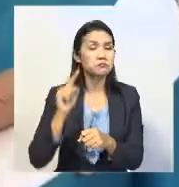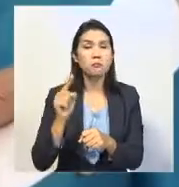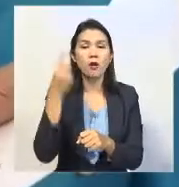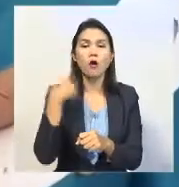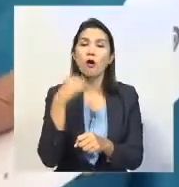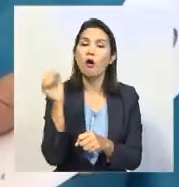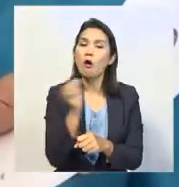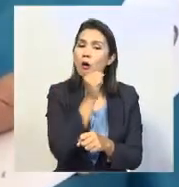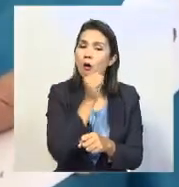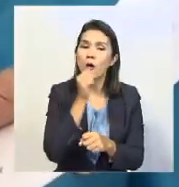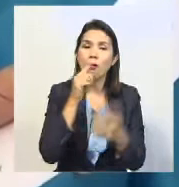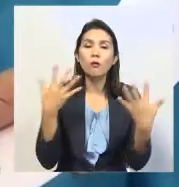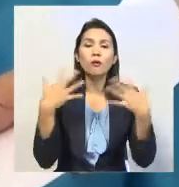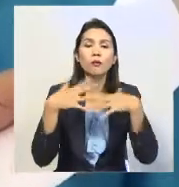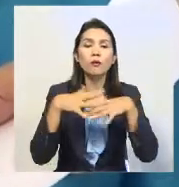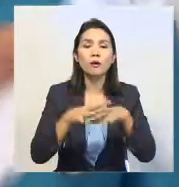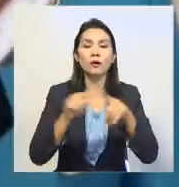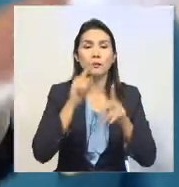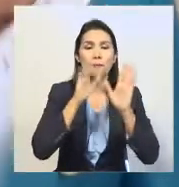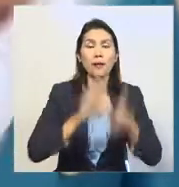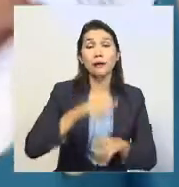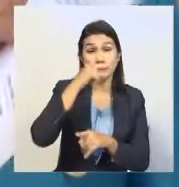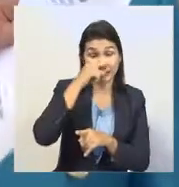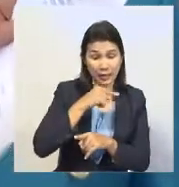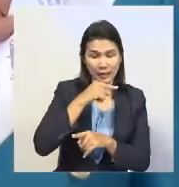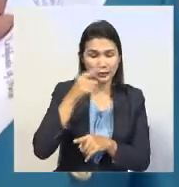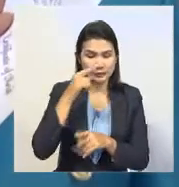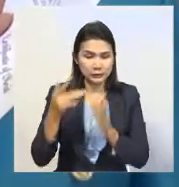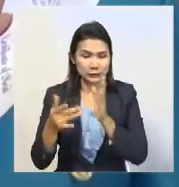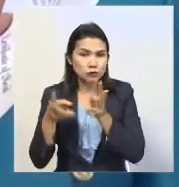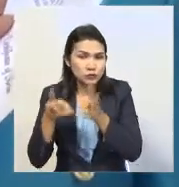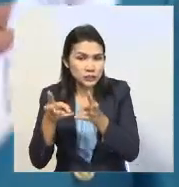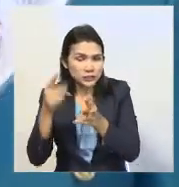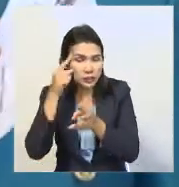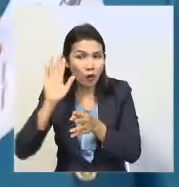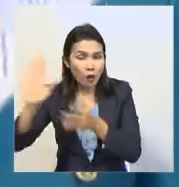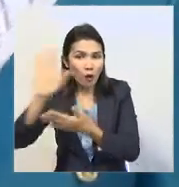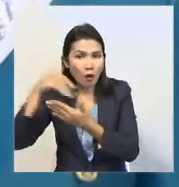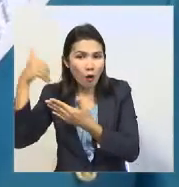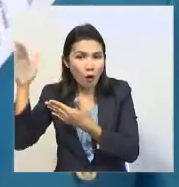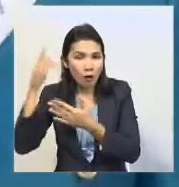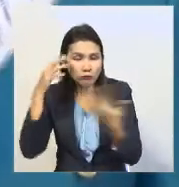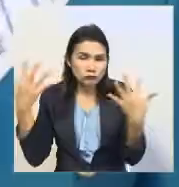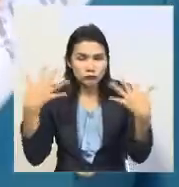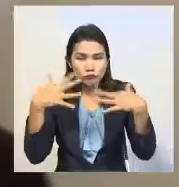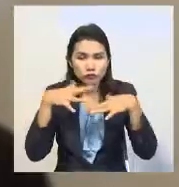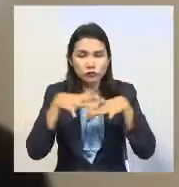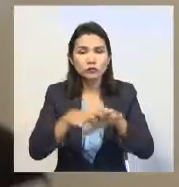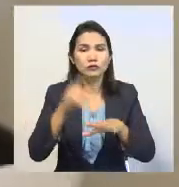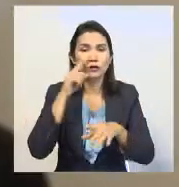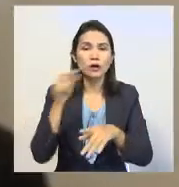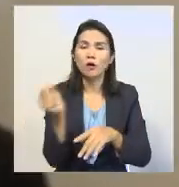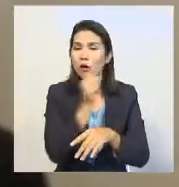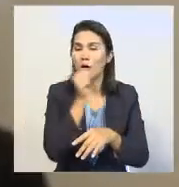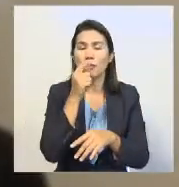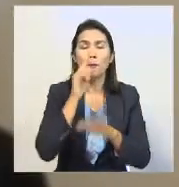ขับร้องประสานเสียงด้วยการนำเพลงไทยมาผสมผสานกับเทคนิคการขับร้องประสานเสียงแบบตะวันตกนะครับเพื่อพัฒนาศิลปะการ